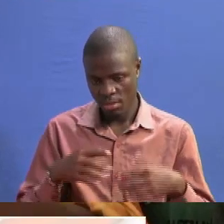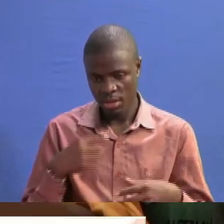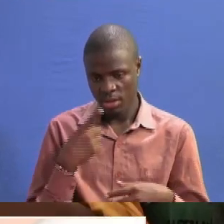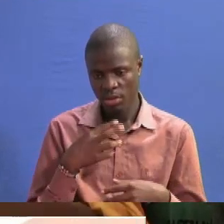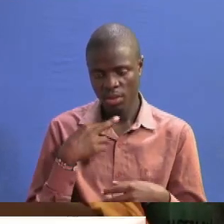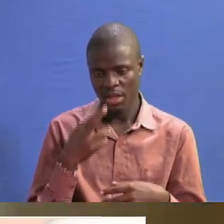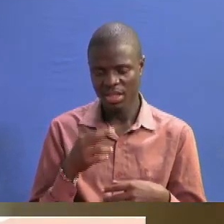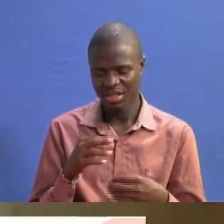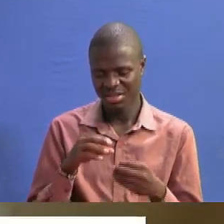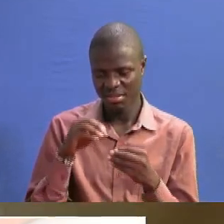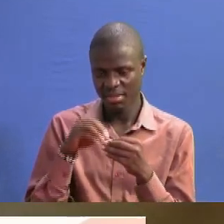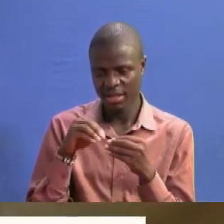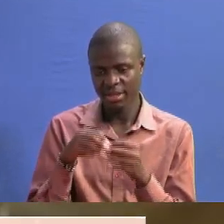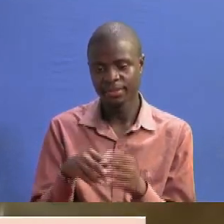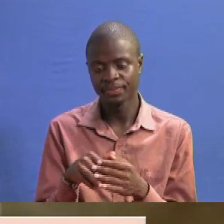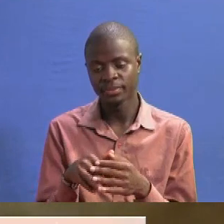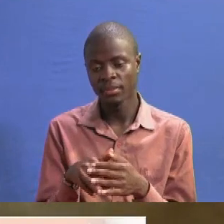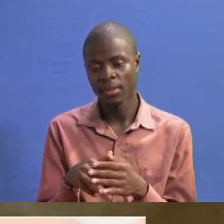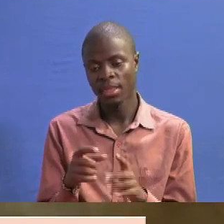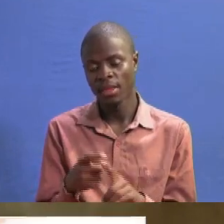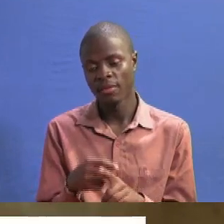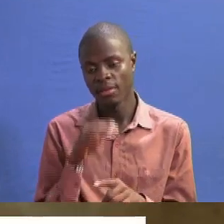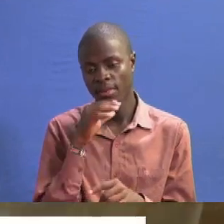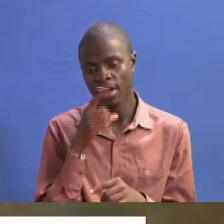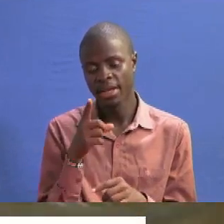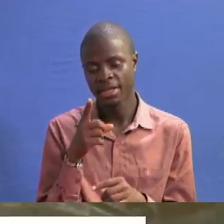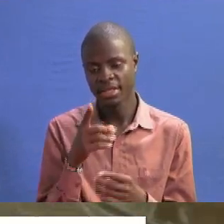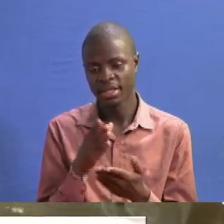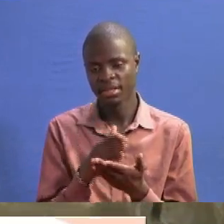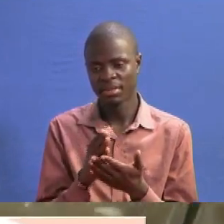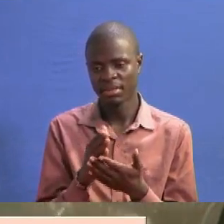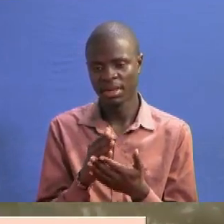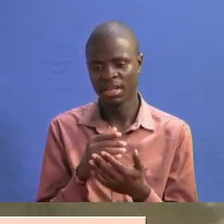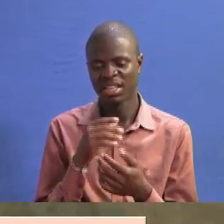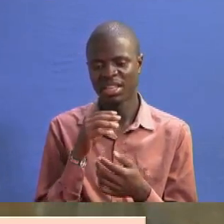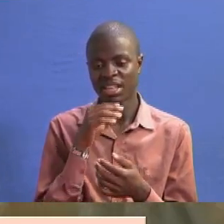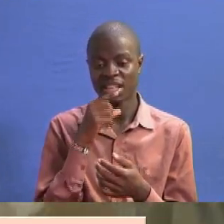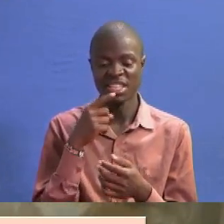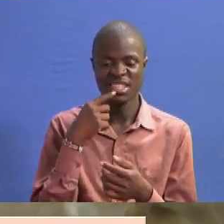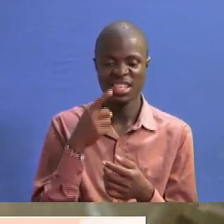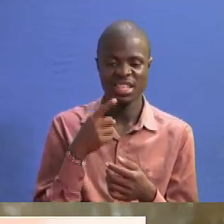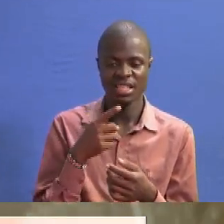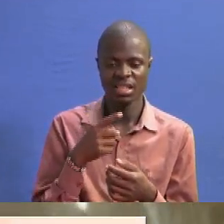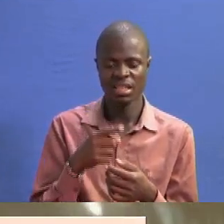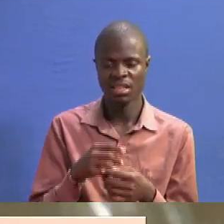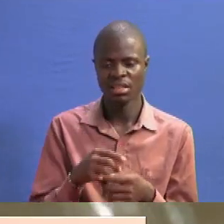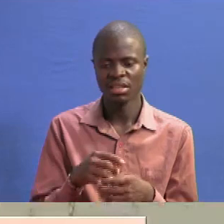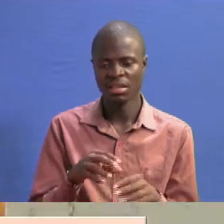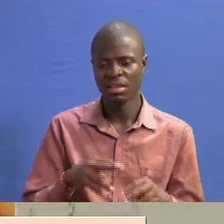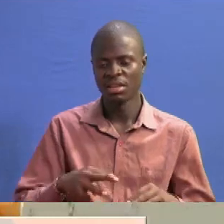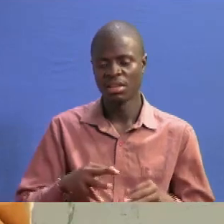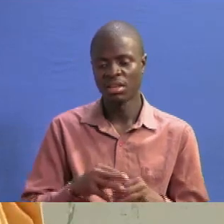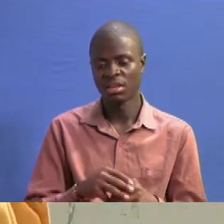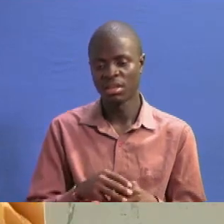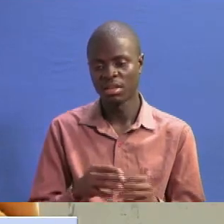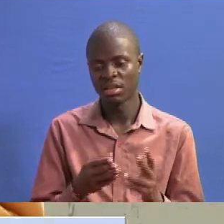new products. Kwa upande wake, Dennis anawashauri vijana wasikate tamaa na wawe wabunifu kujitafutia ajira.